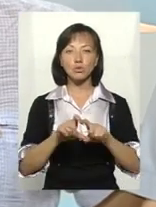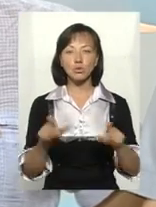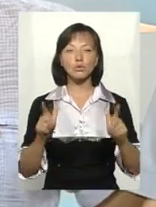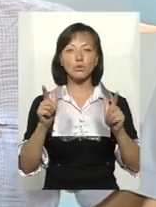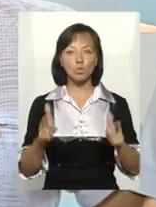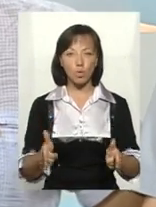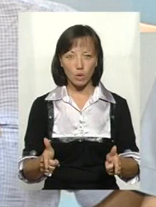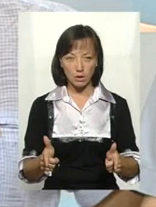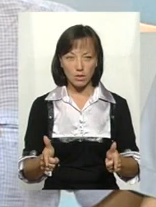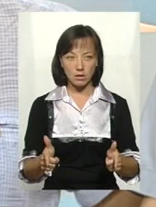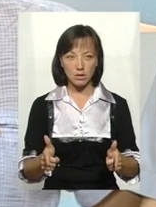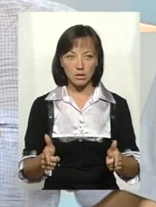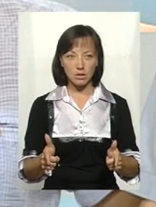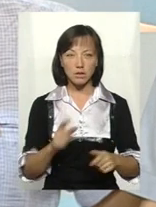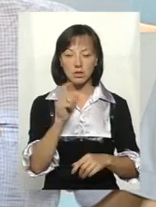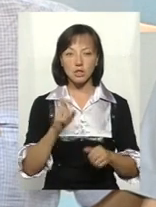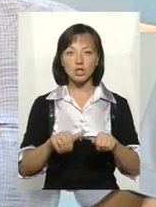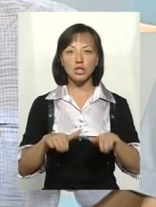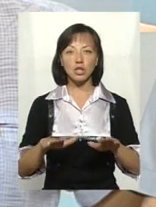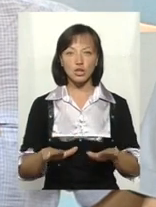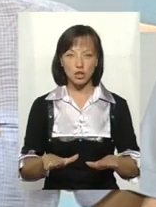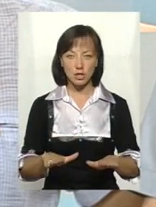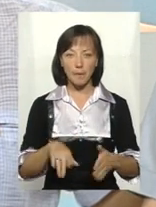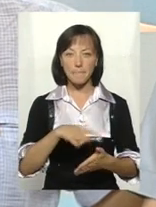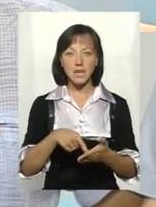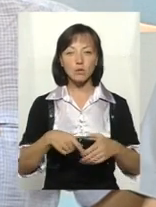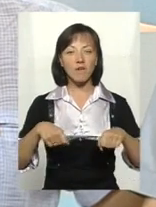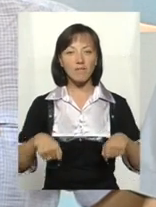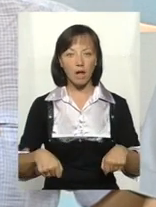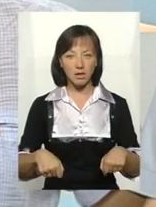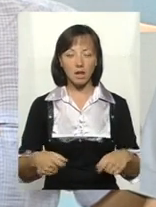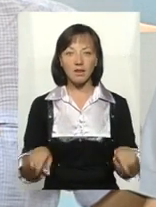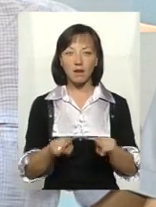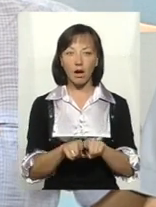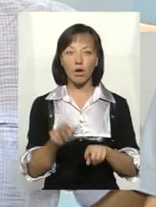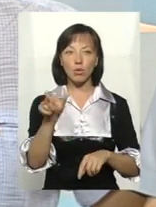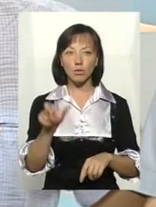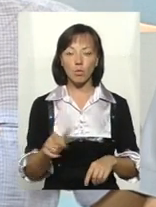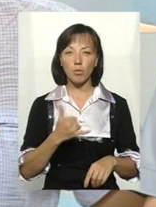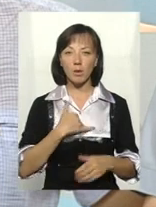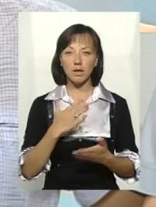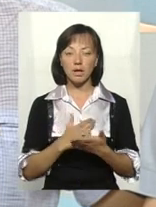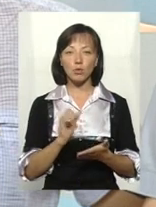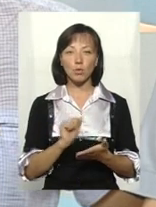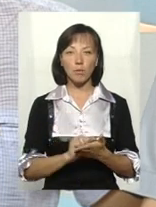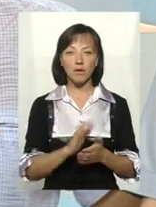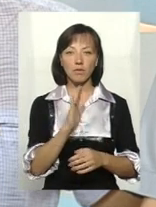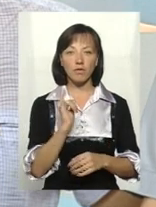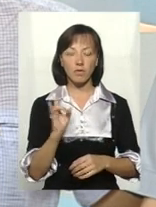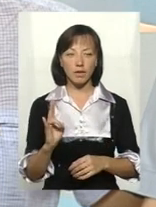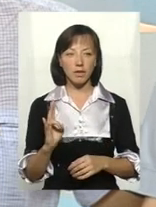згоден з рішенням міської влади. Така людина, у мене є документи, що він